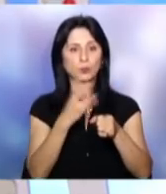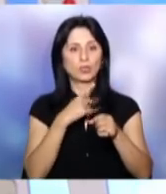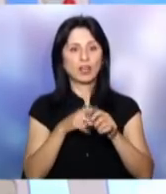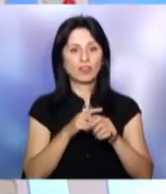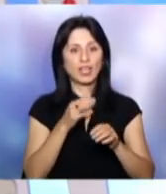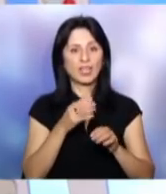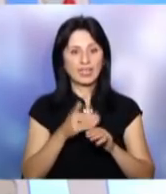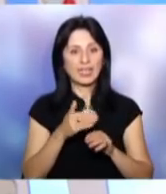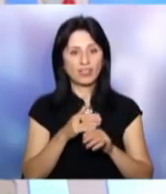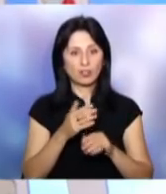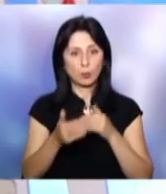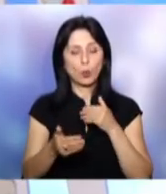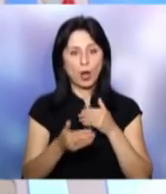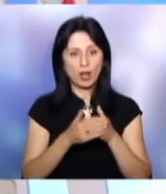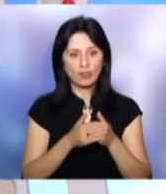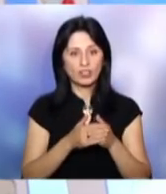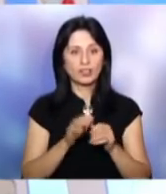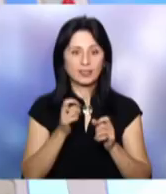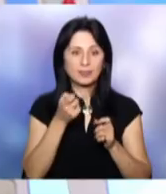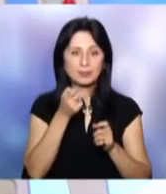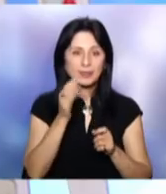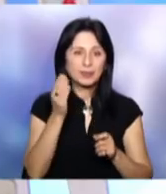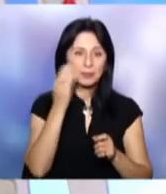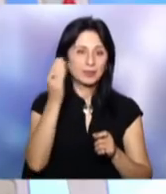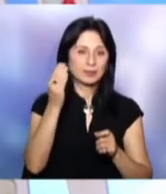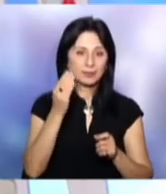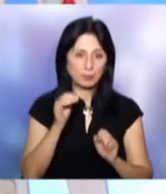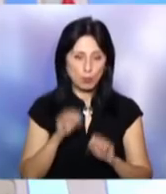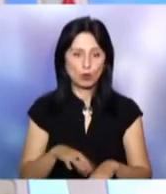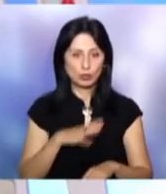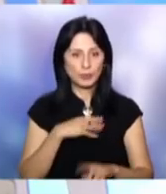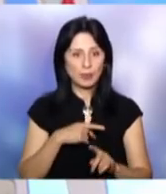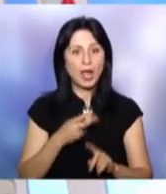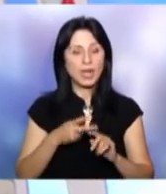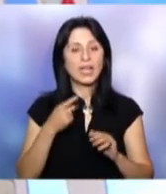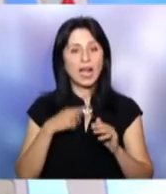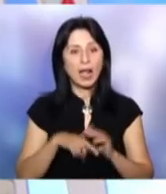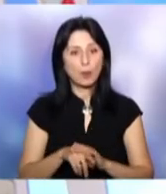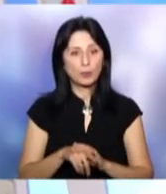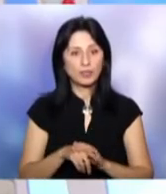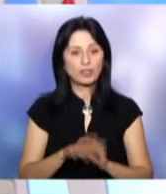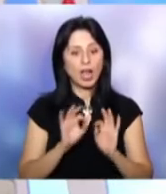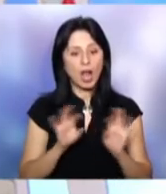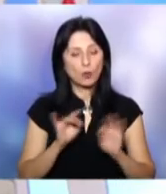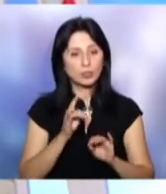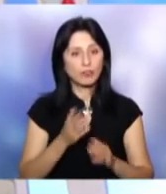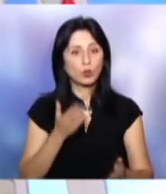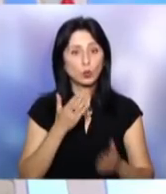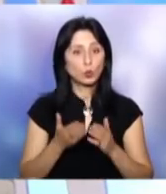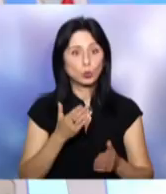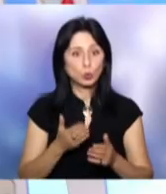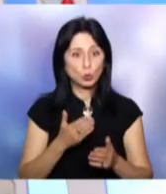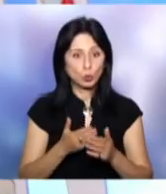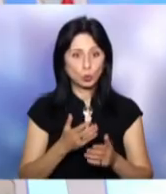და ნელ-ნელა ამ მანძილს მივუახლოვდეთ, ისე რომ შეიძლება რომ ბურთი შეგვეხოს. აქედან გამომდინარე, ავუხსნათ, რომ თუ ის